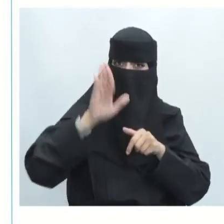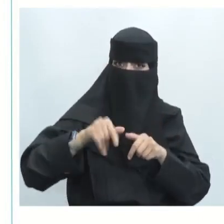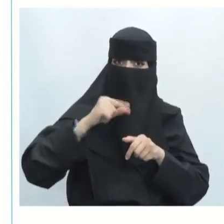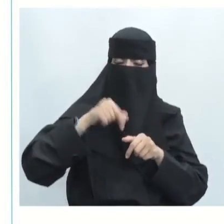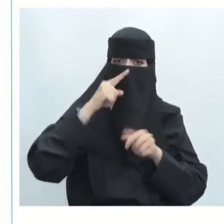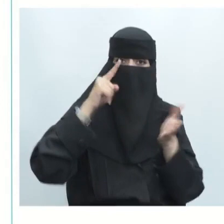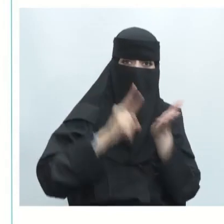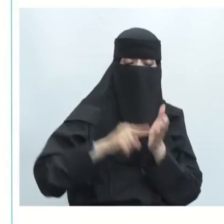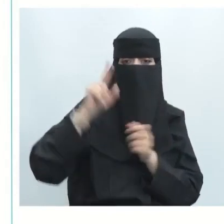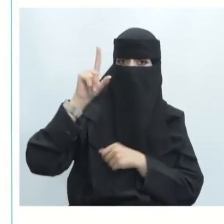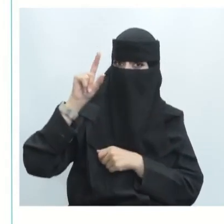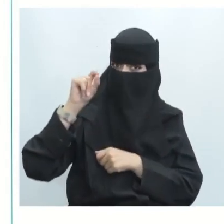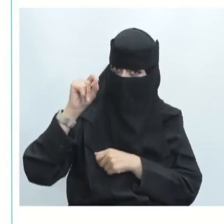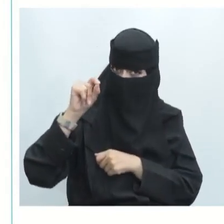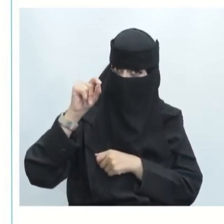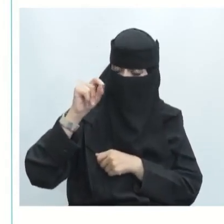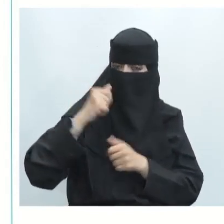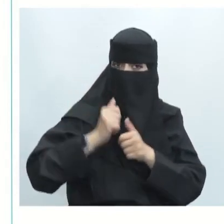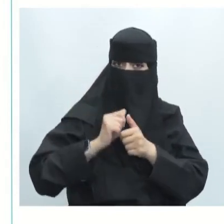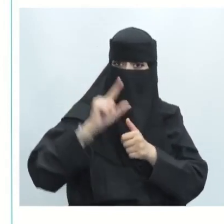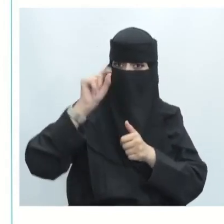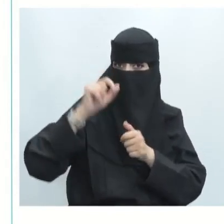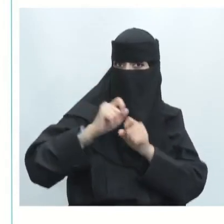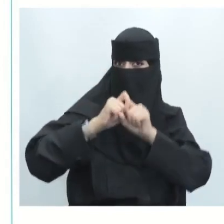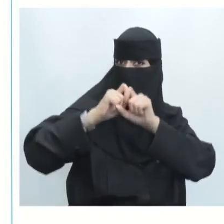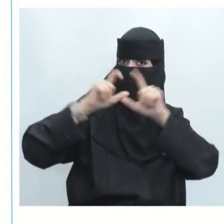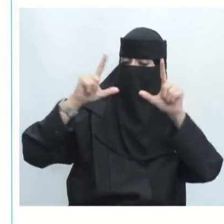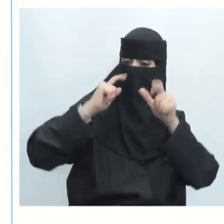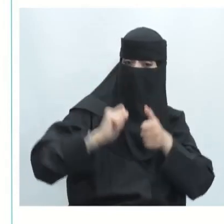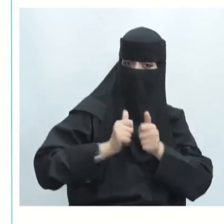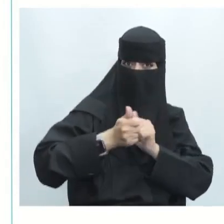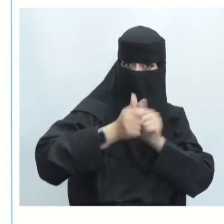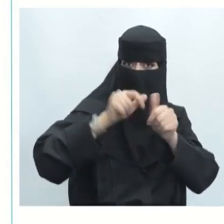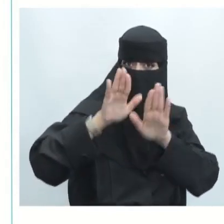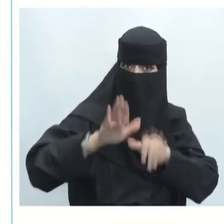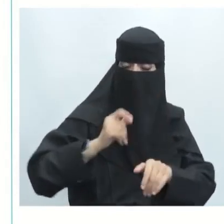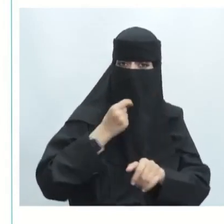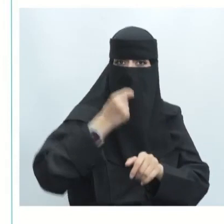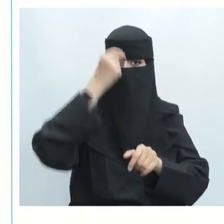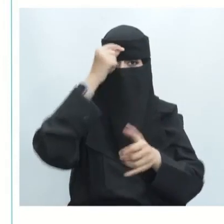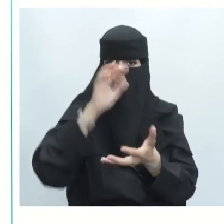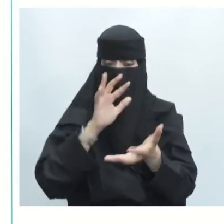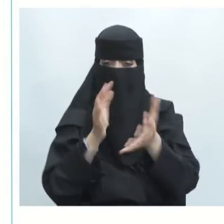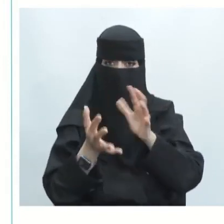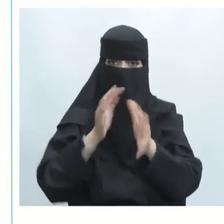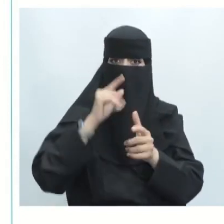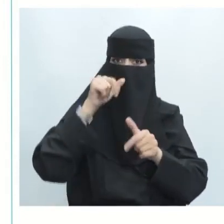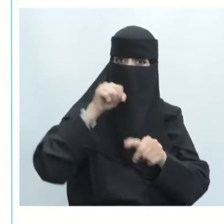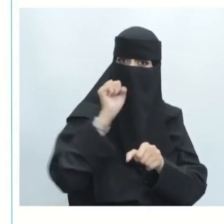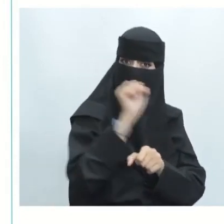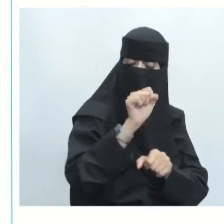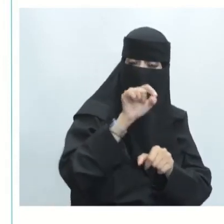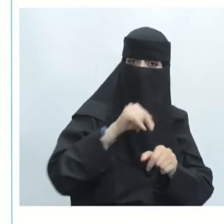تميزها عن غيرها فالميزان هي السمات الخاصه التي تتيح لمنظمه